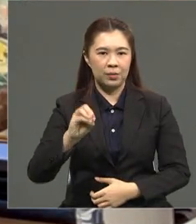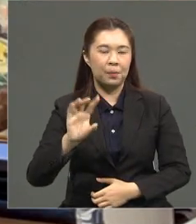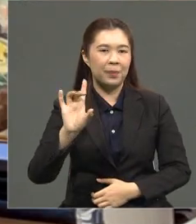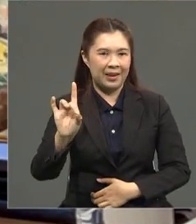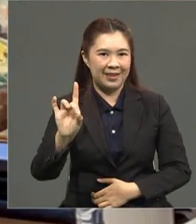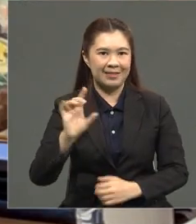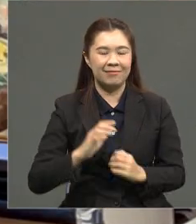2568 n